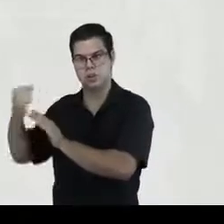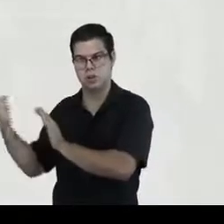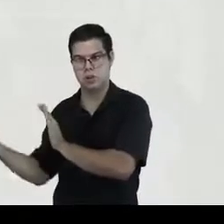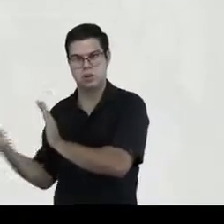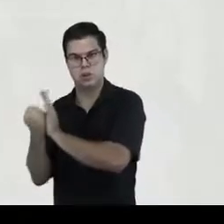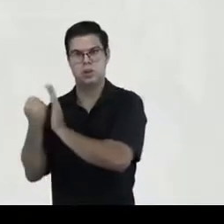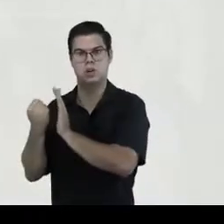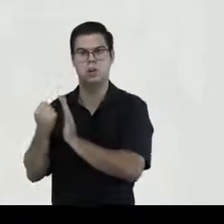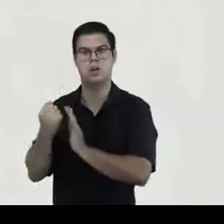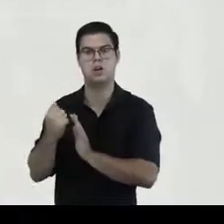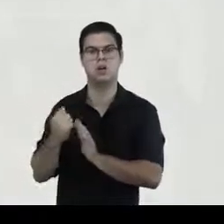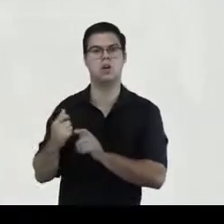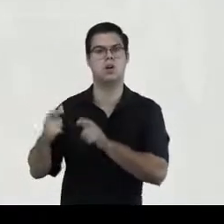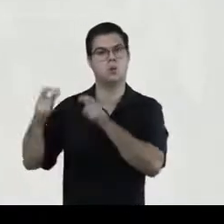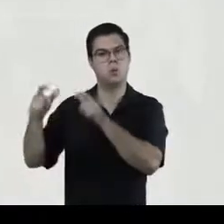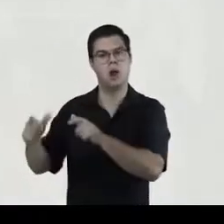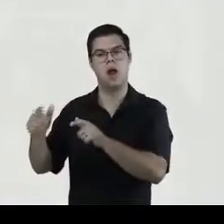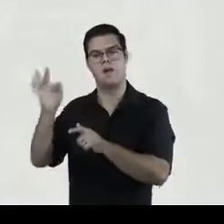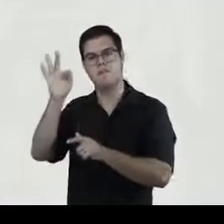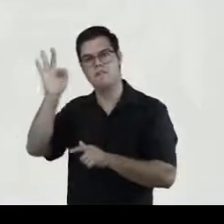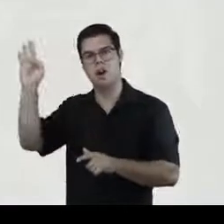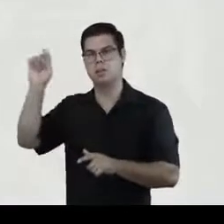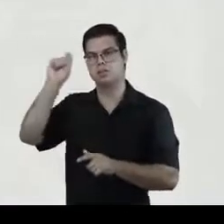C un caractère du XVIIIe siècle. Suivante.